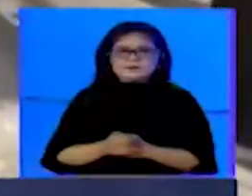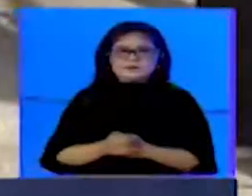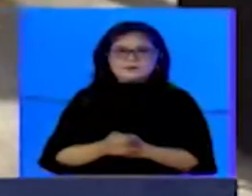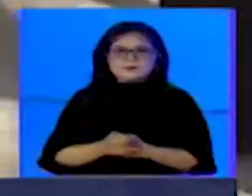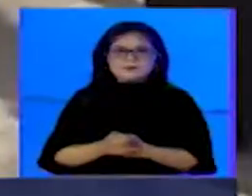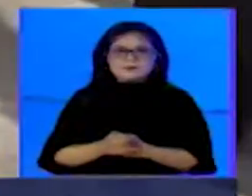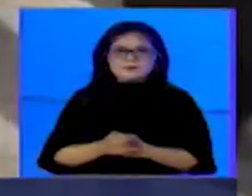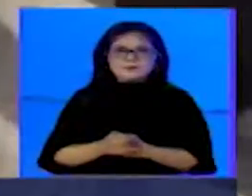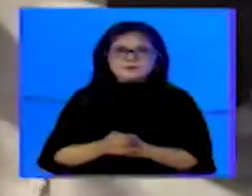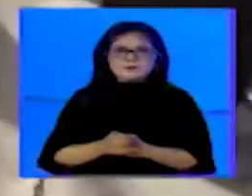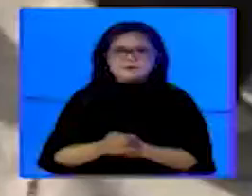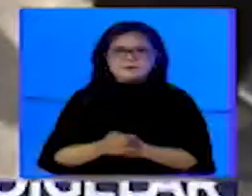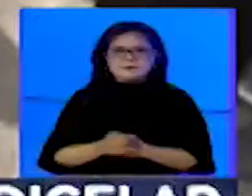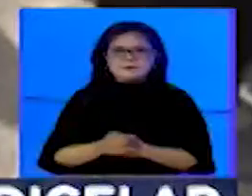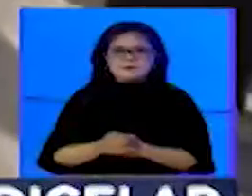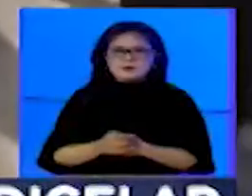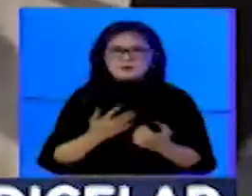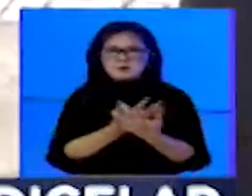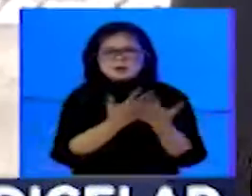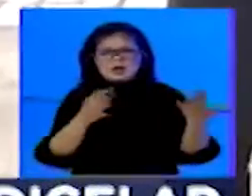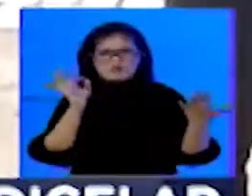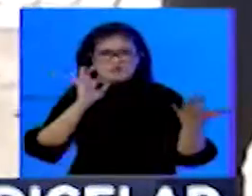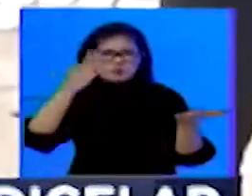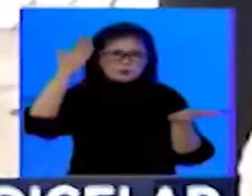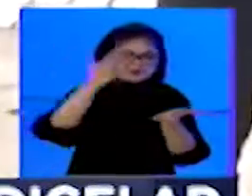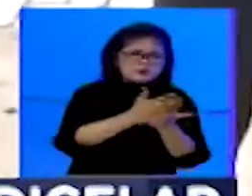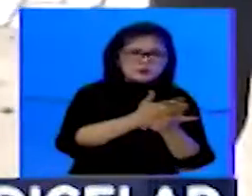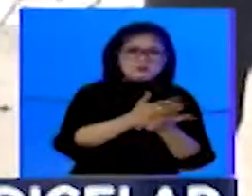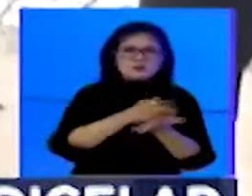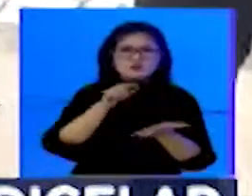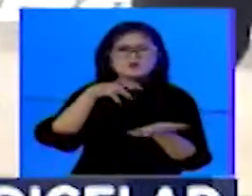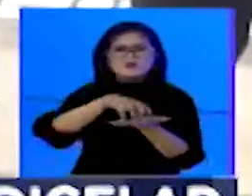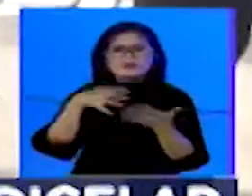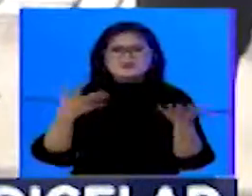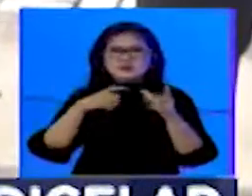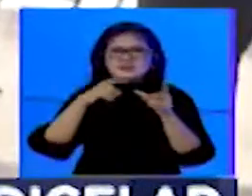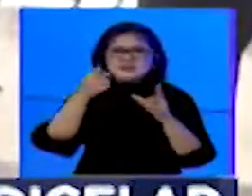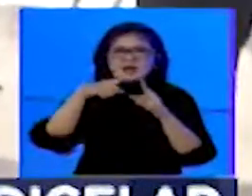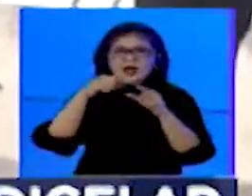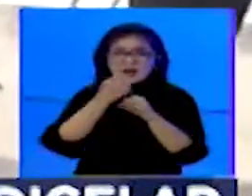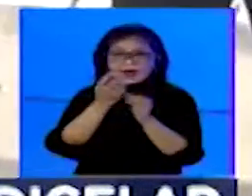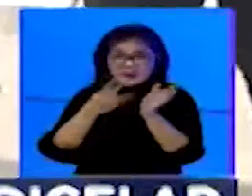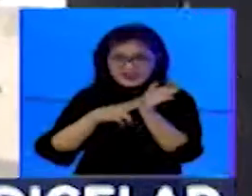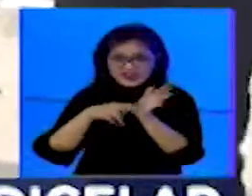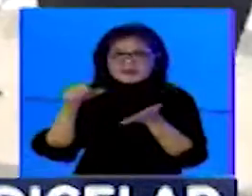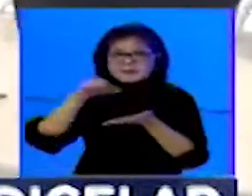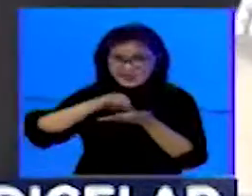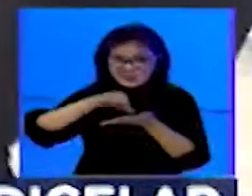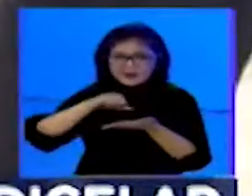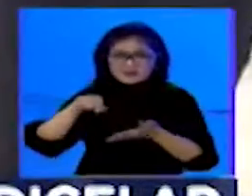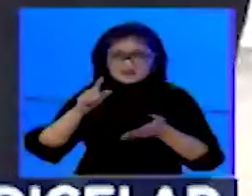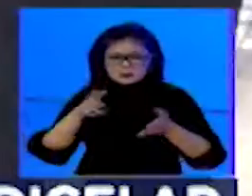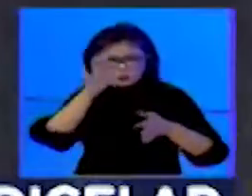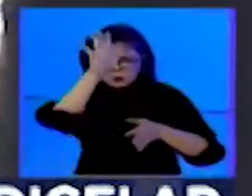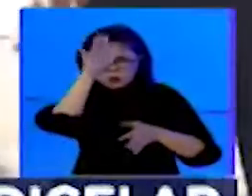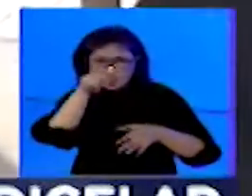Hai kurangnya kedisiplinan masyarakat di Kabupaten Sragen memakai masker rumah petugas gabungan menggelar razia masker di Jalan